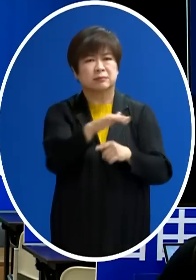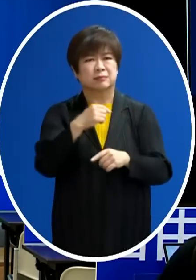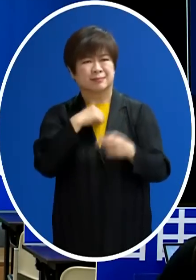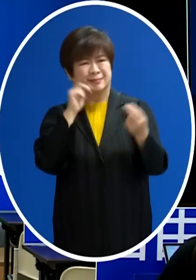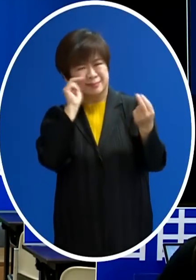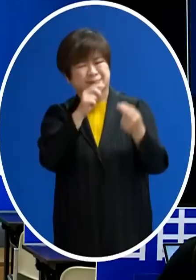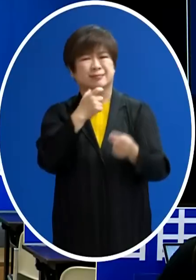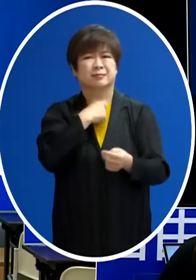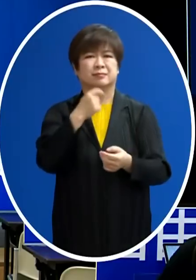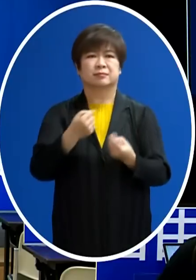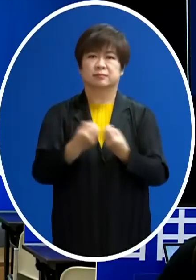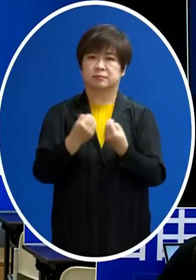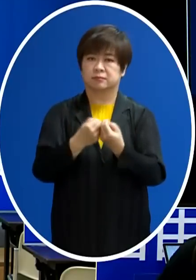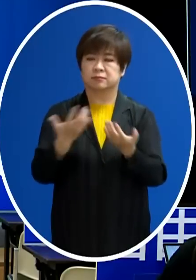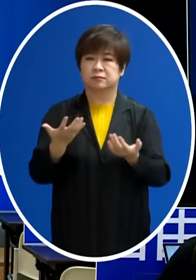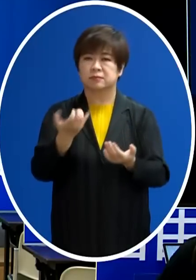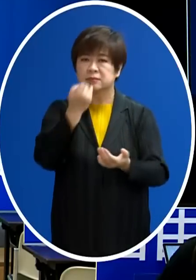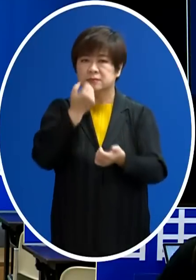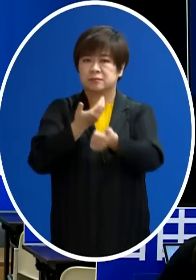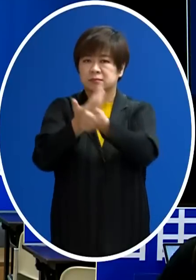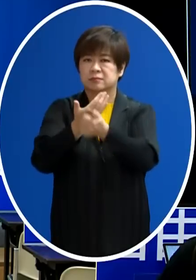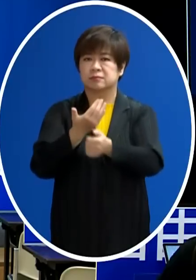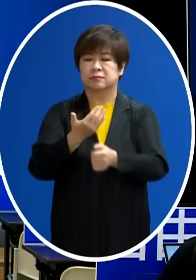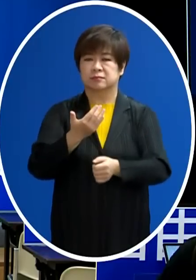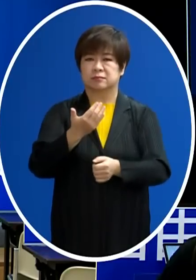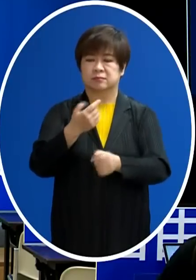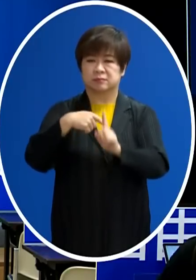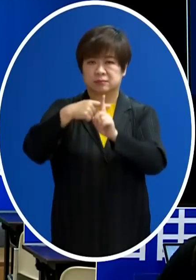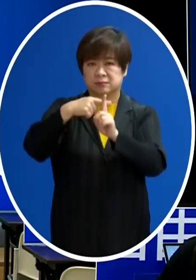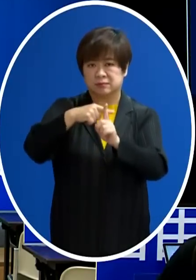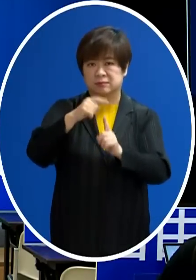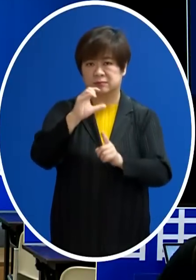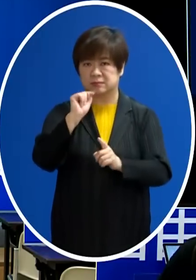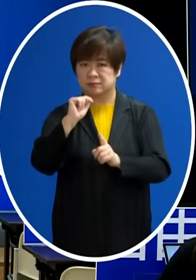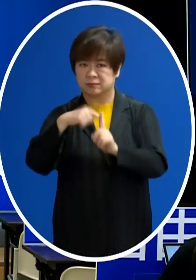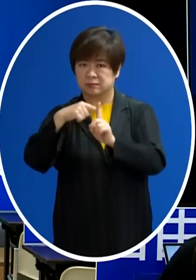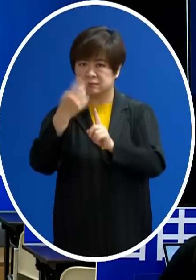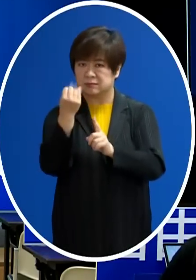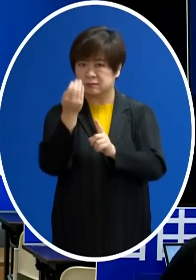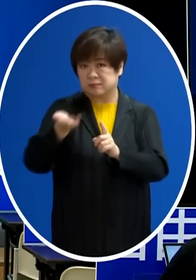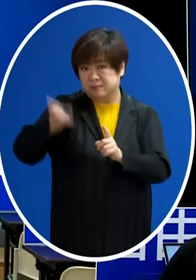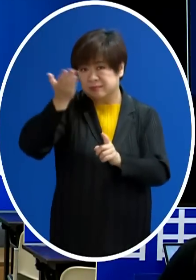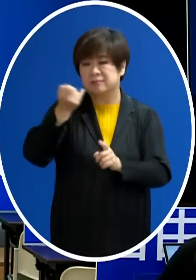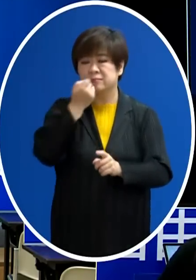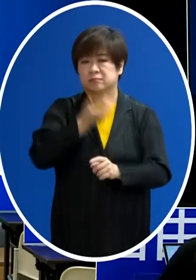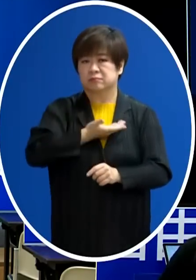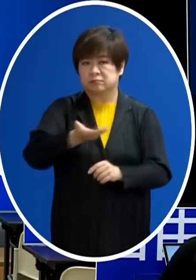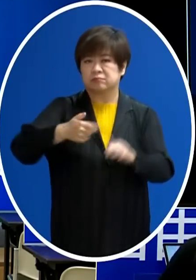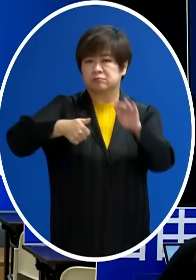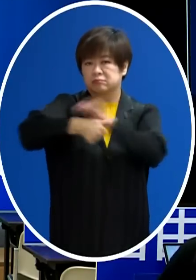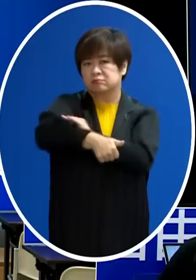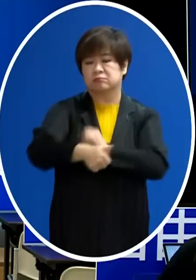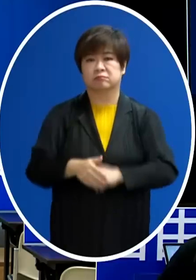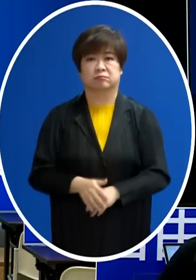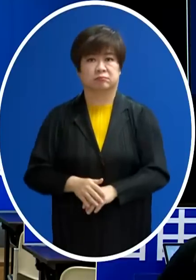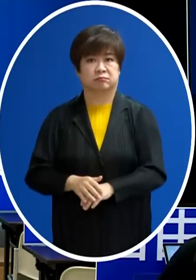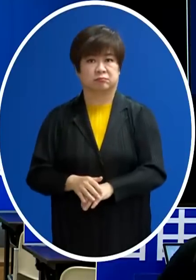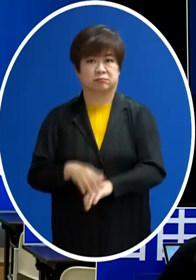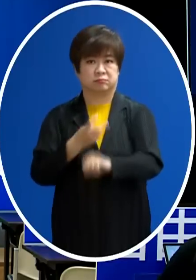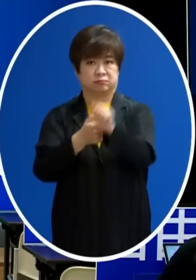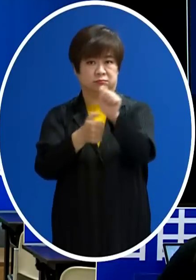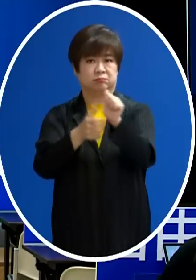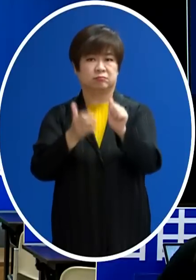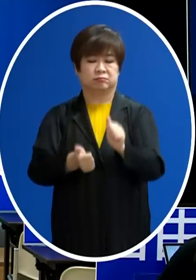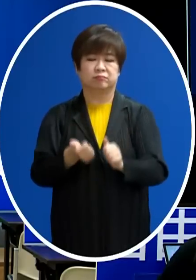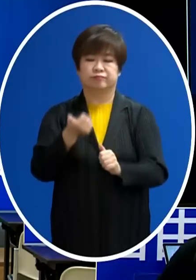CT 值多少以上，就算验出了阳性，也可以让他们放心？谢谢。 这个请罗副。